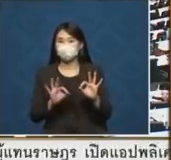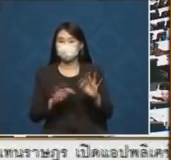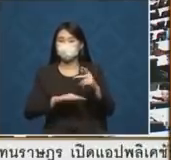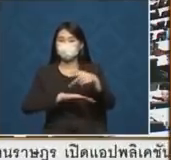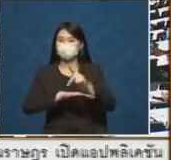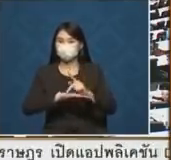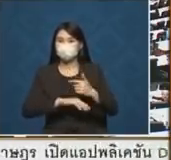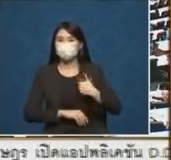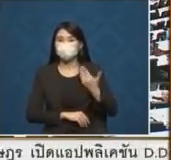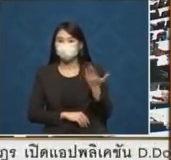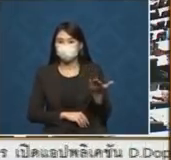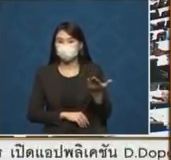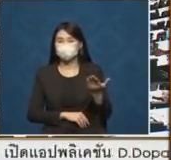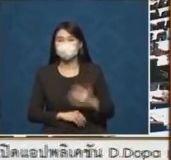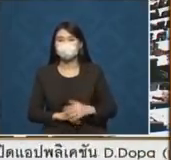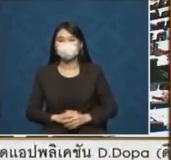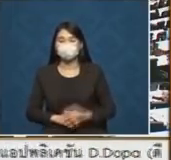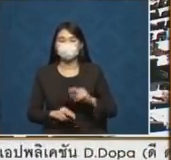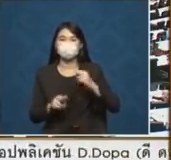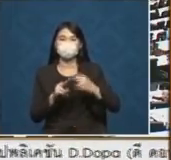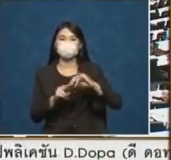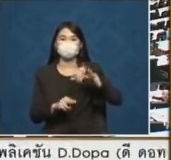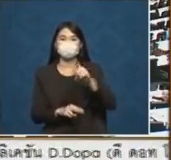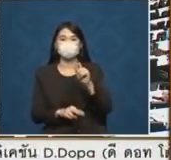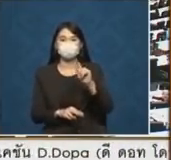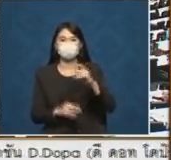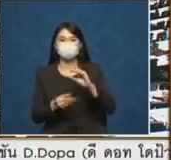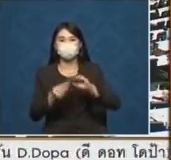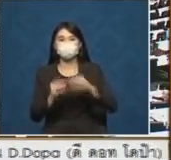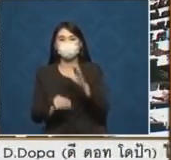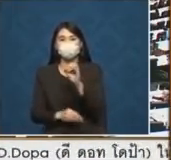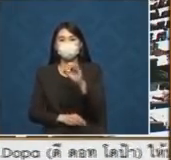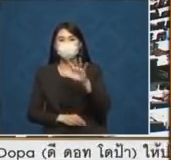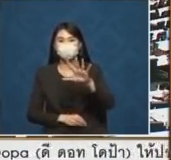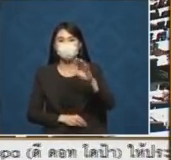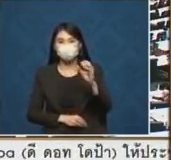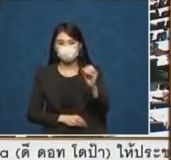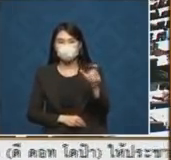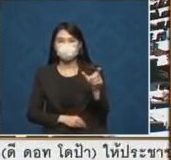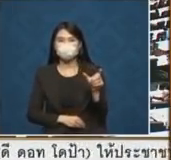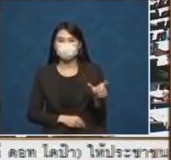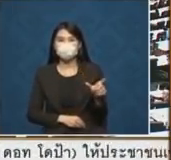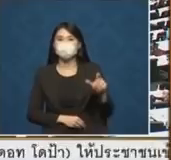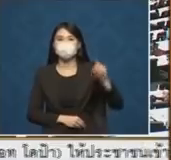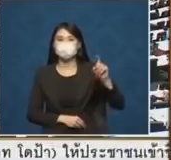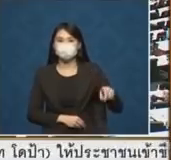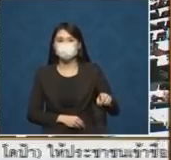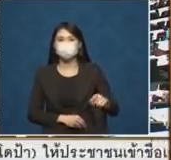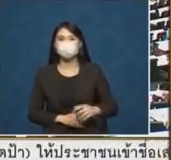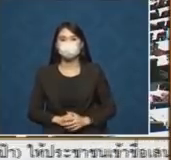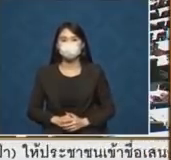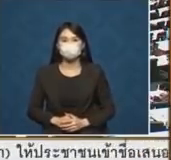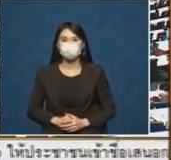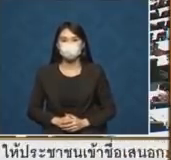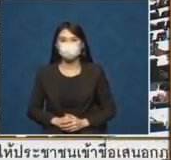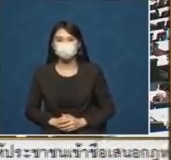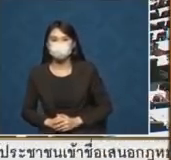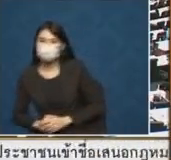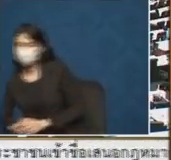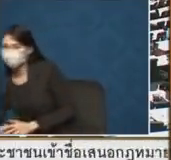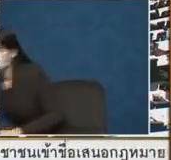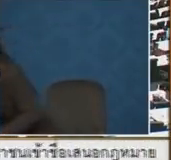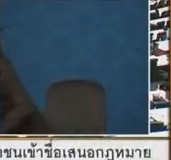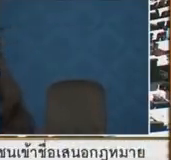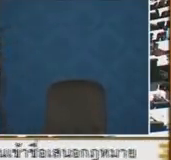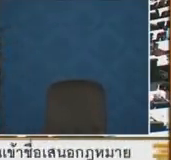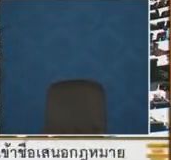จะให้ที่ประชุมล่มเพื่อให้เห็นว่าศักยภาพของรัฐบาลมันไม่มีเพราะฉะนั้นเนี่ยอย่าไปว่าฝ่ายค้านฝ่ายค้านเขาเ